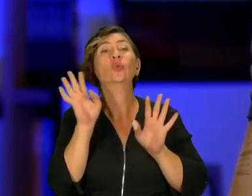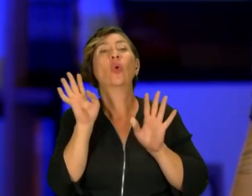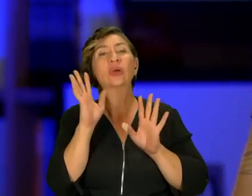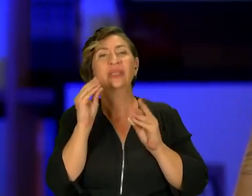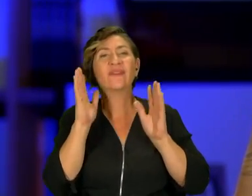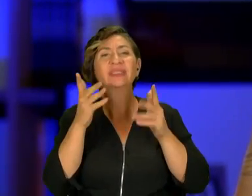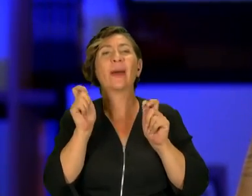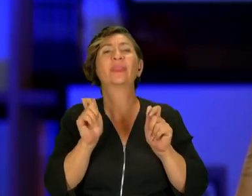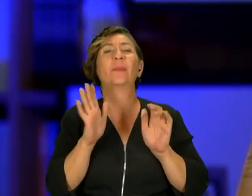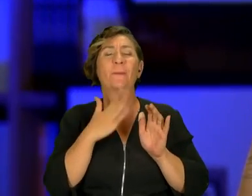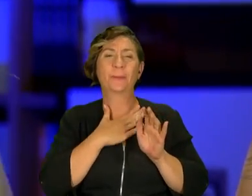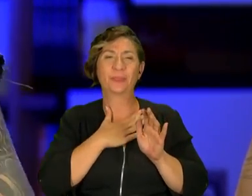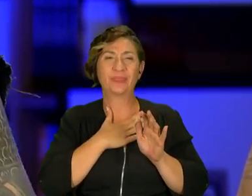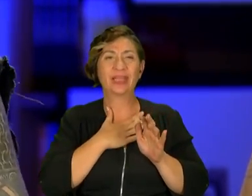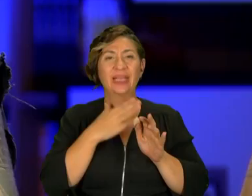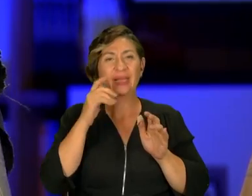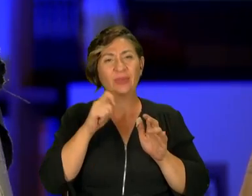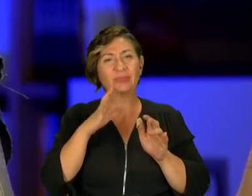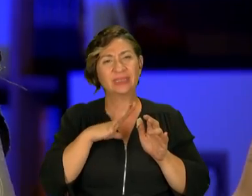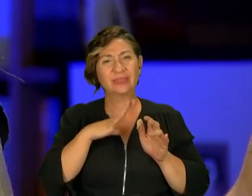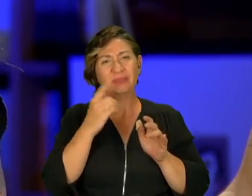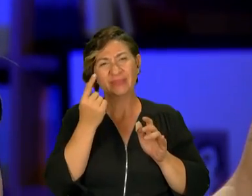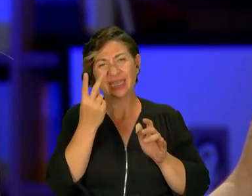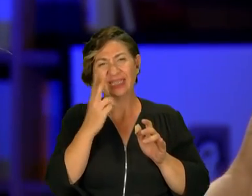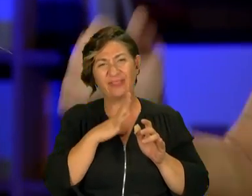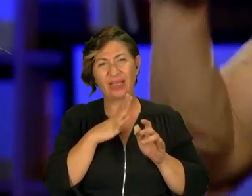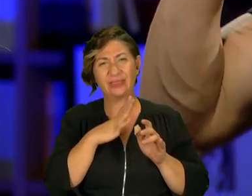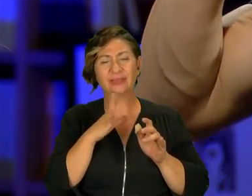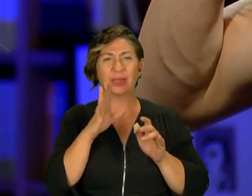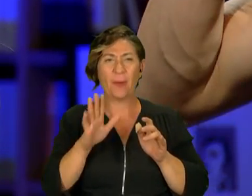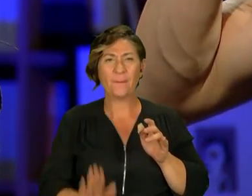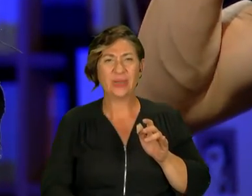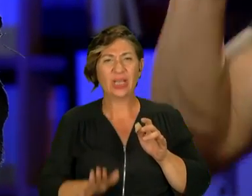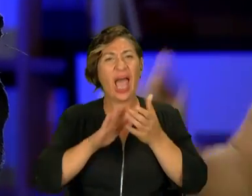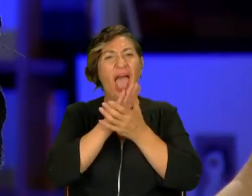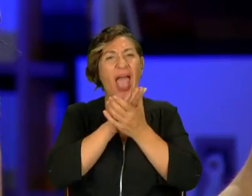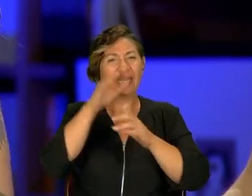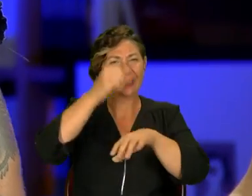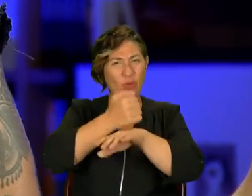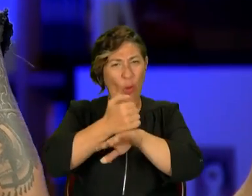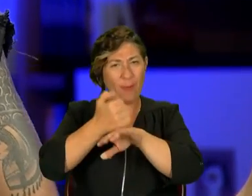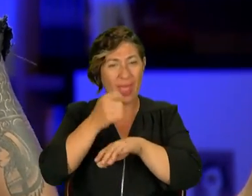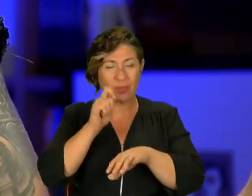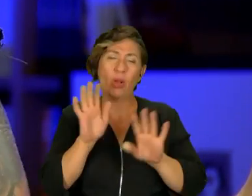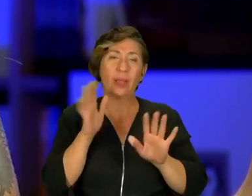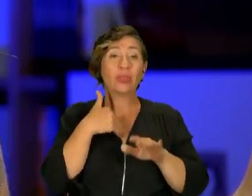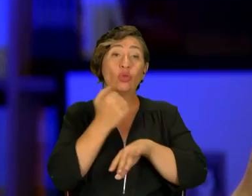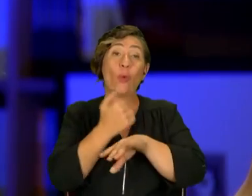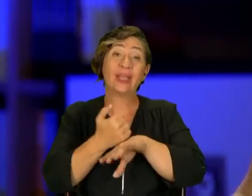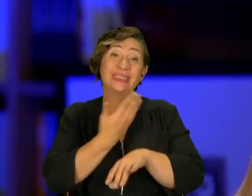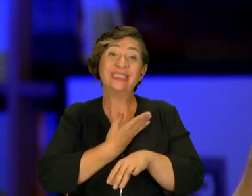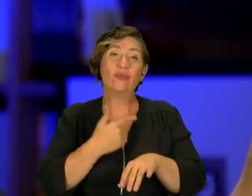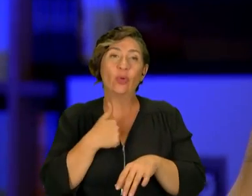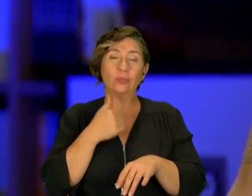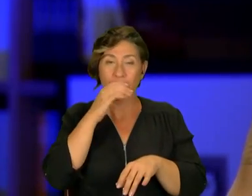daha fazla yaptırmam. Hani yaptırmak istediğim yerlerim de var ama belki bir iki bir şey bacağıma ekleyebilirim. Ama dövmeyi seviyorum ben galiba.